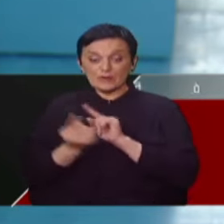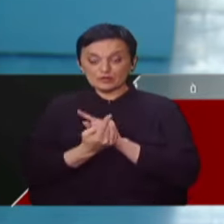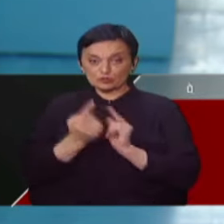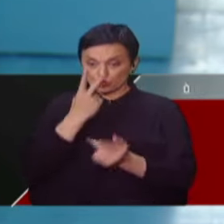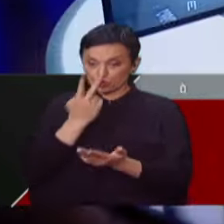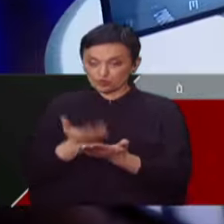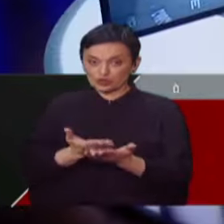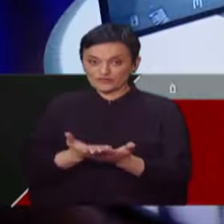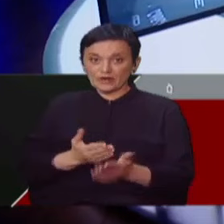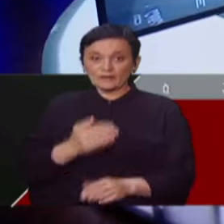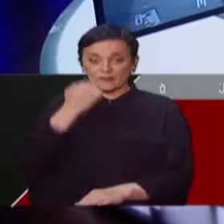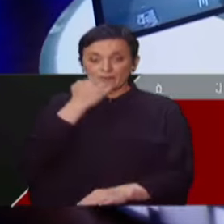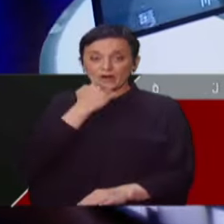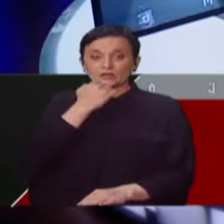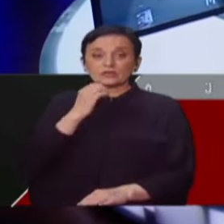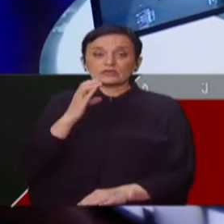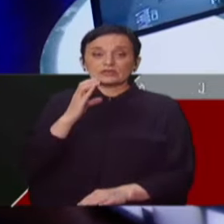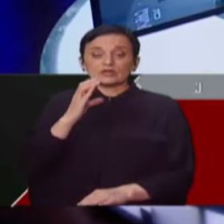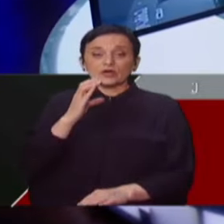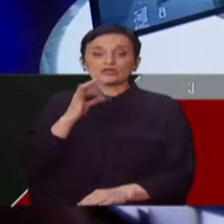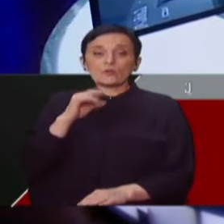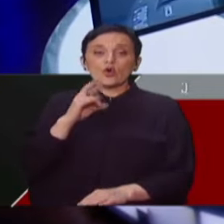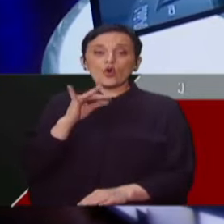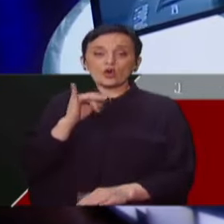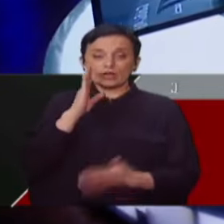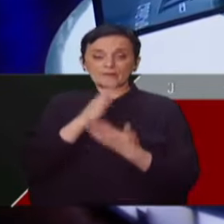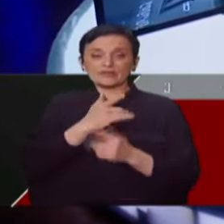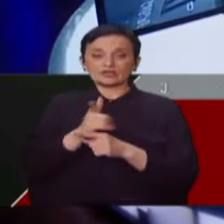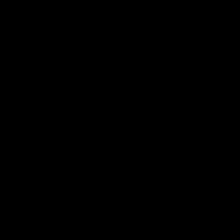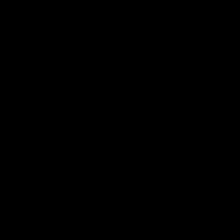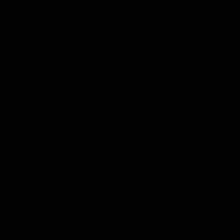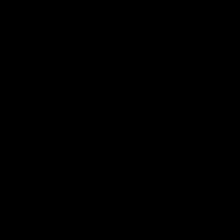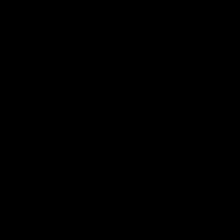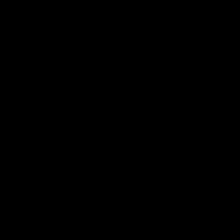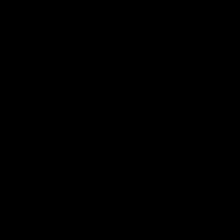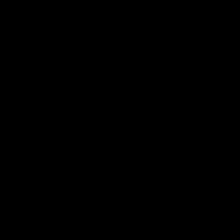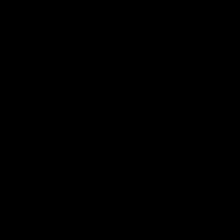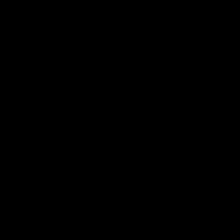უჩვენა. მადლობა. სალომე ქოქიაშვილი საუბრობდა პირდაპირ ეთერში.